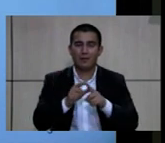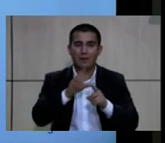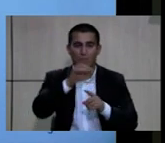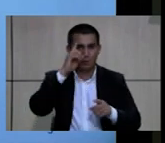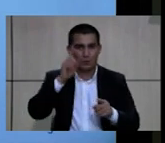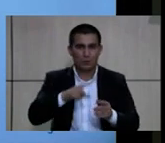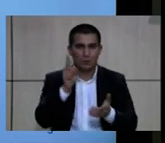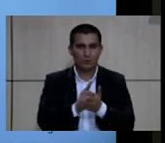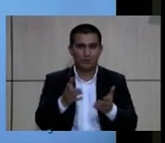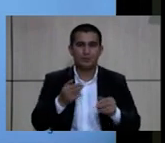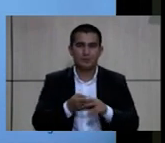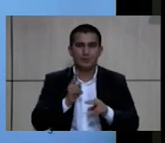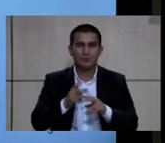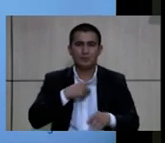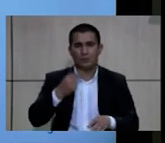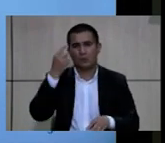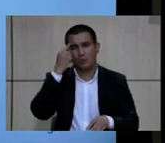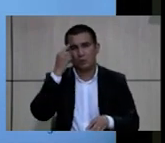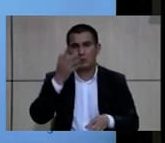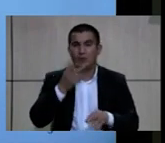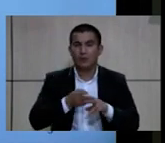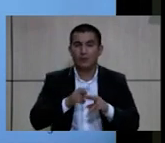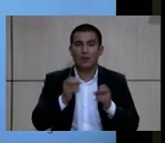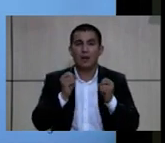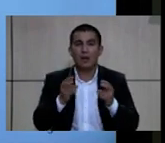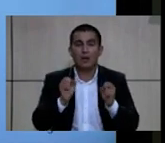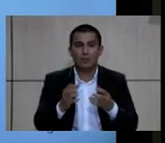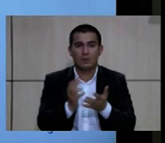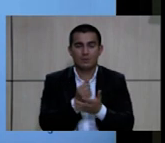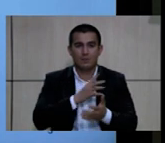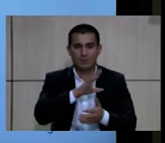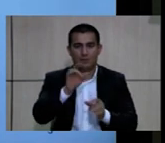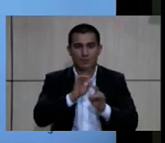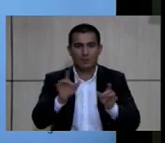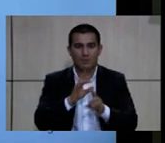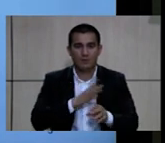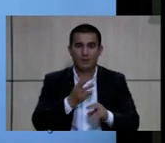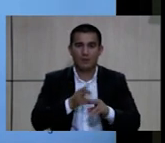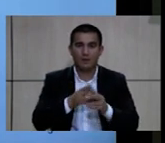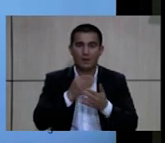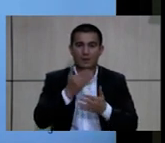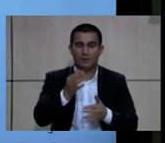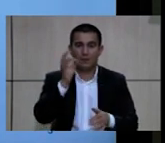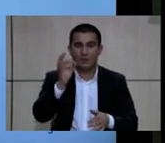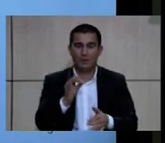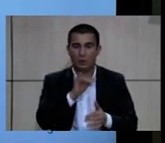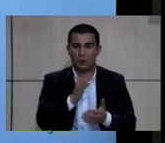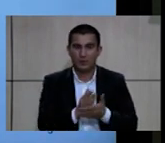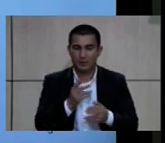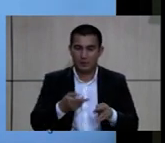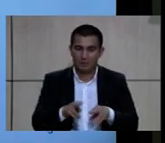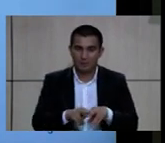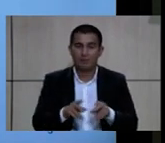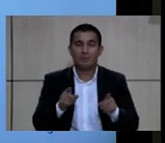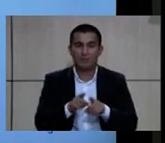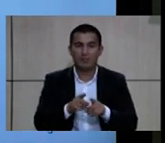bo'lishingiz kerak. Men o'ylaymanki, siz albatta buni juda ham yaxshi o'rgangansiz. Bu savolimizning javobi to'g'ri